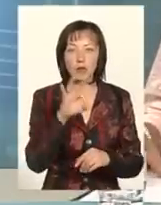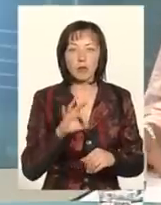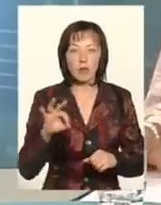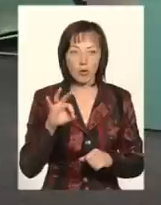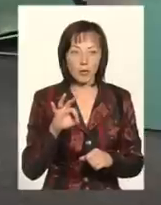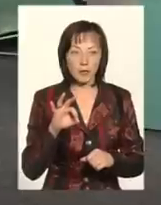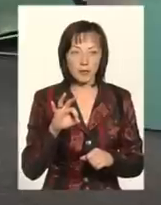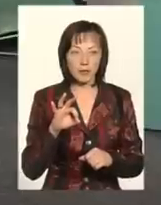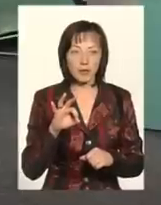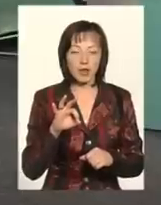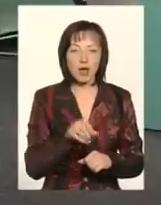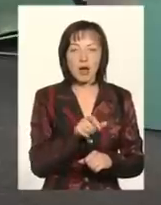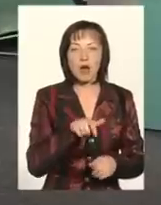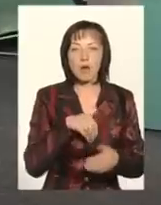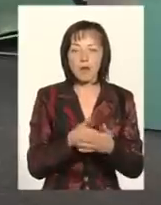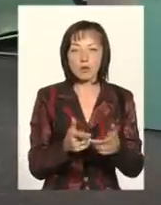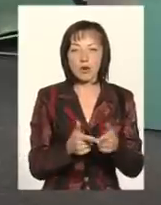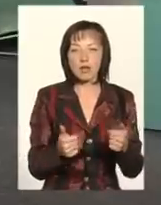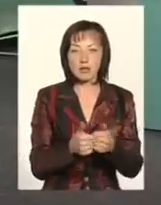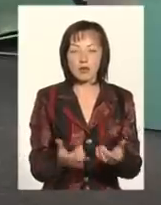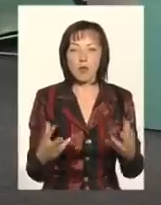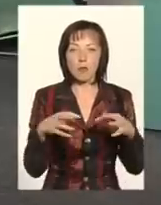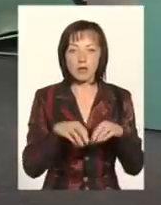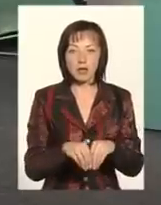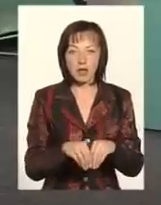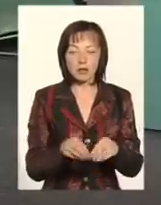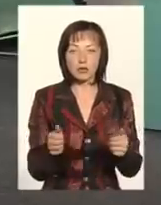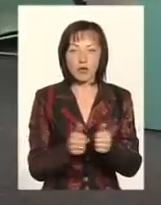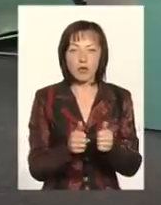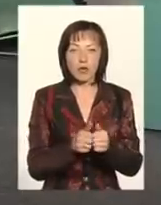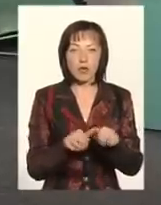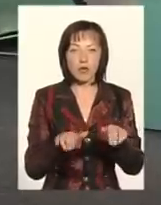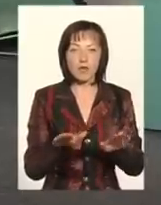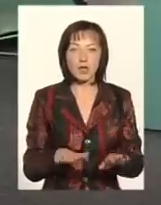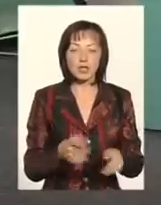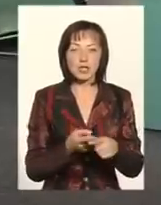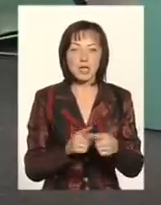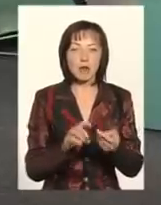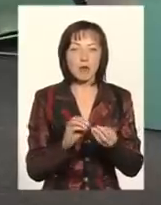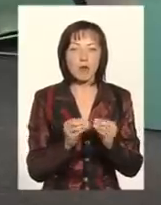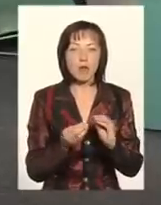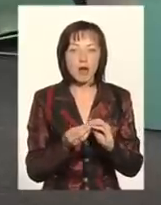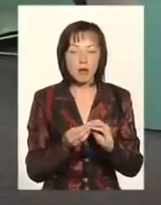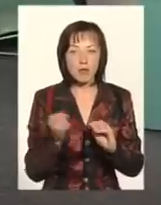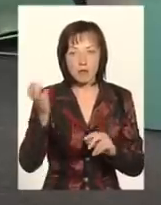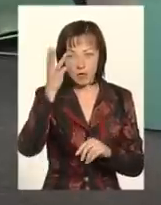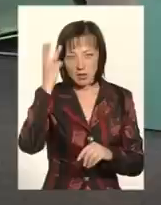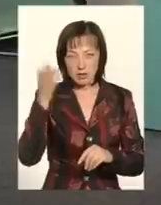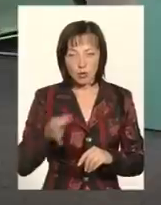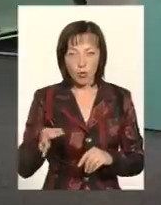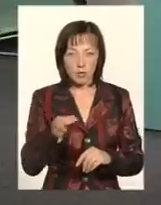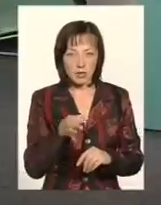про громадську організацію яка об'єдналася довкола вирішення цієї проблеми в Хмельницькій